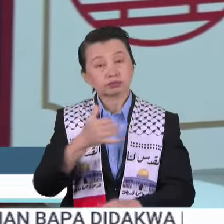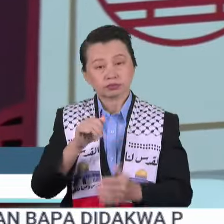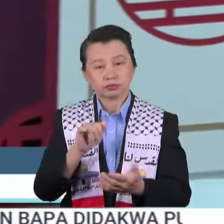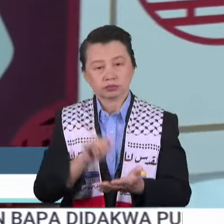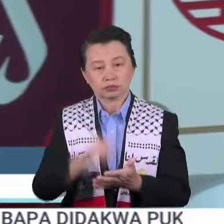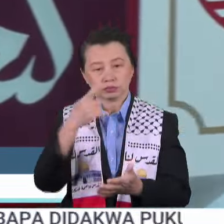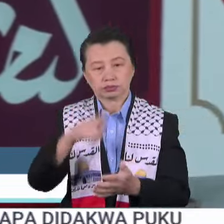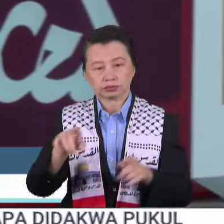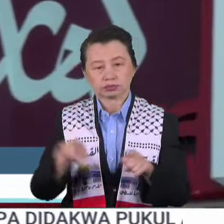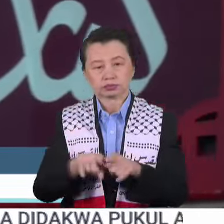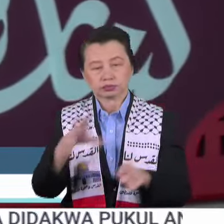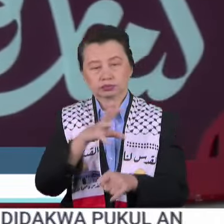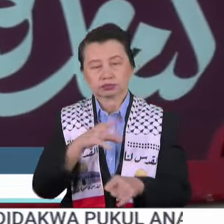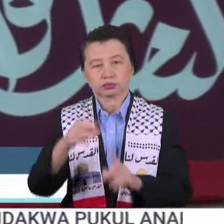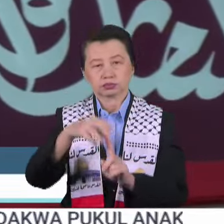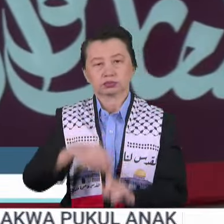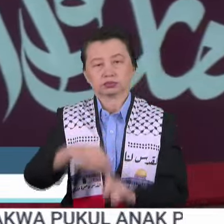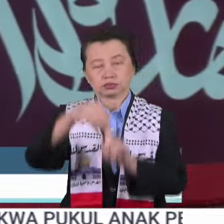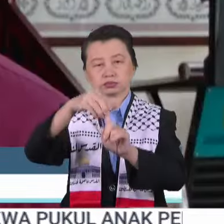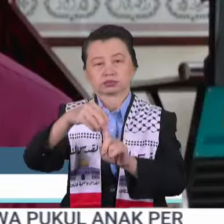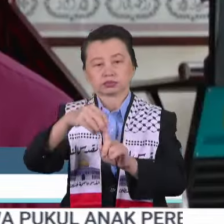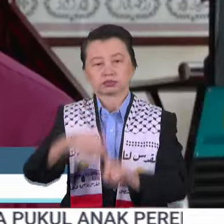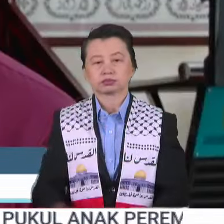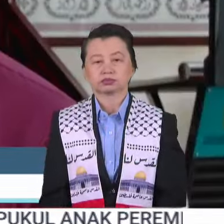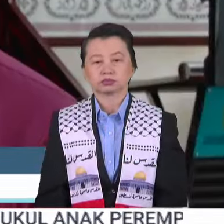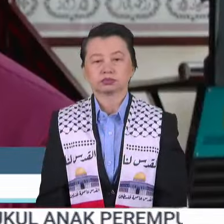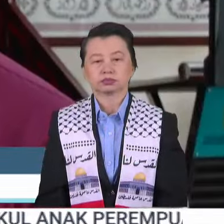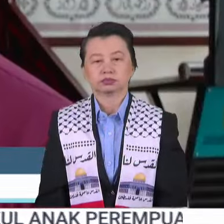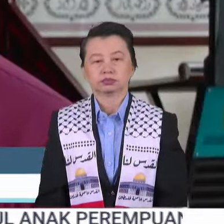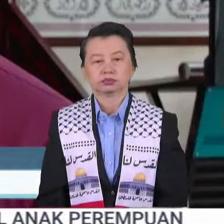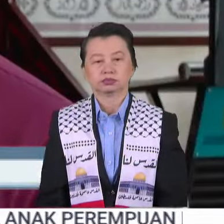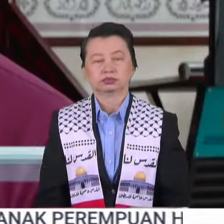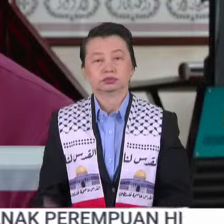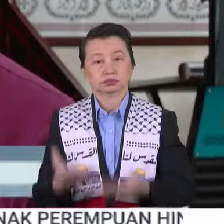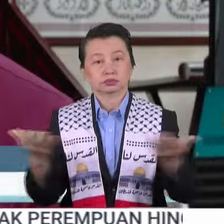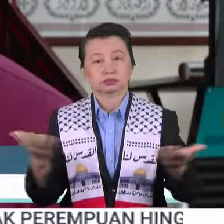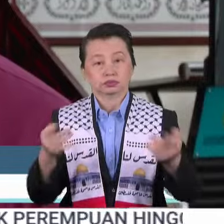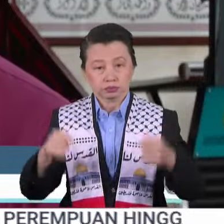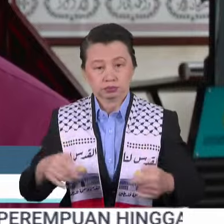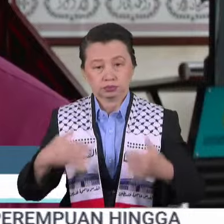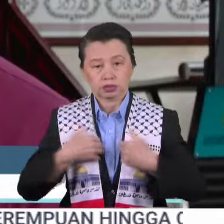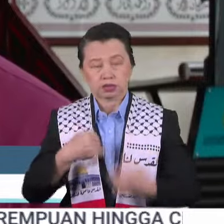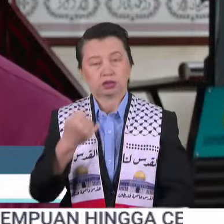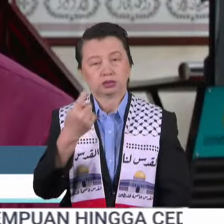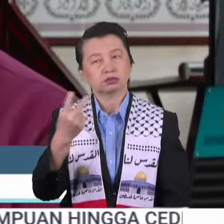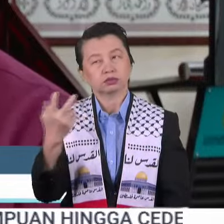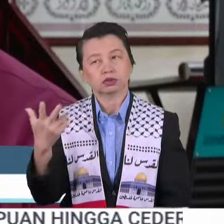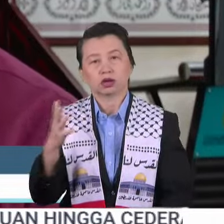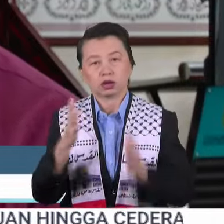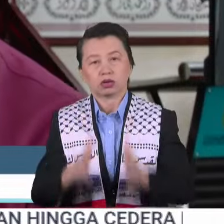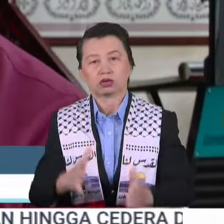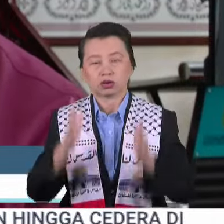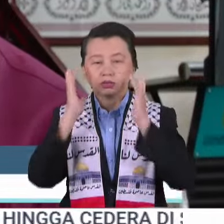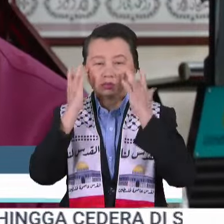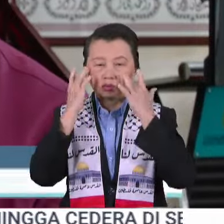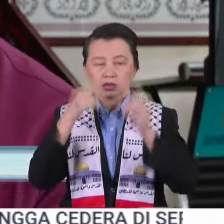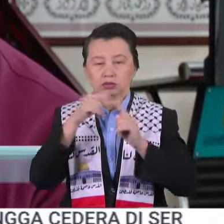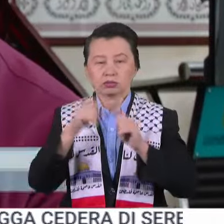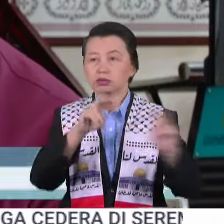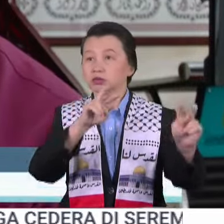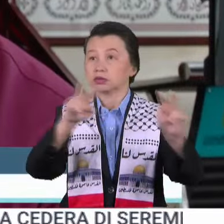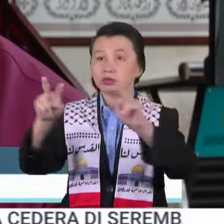nilai estetik dan keunikannya. Menariknya dekat sini, ada beberapa perkara yang mungkin orang tak tahu. Dia bila